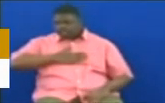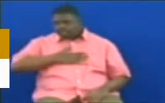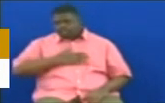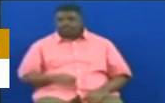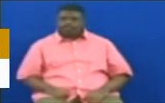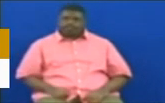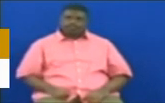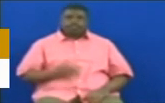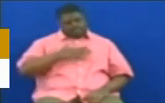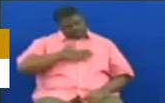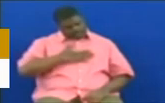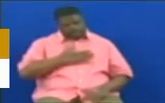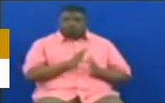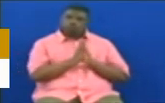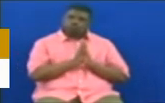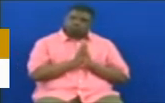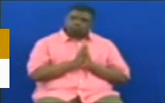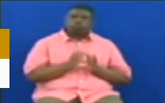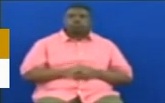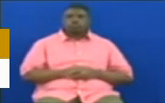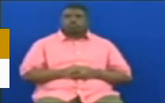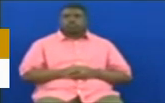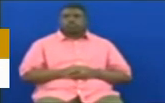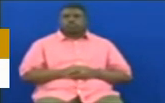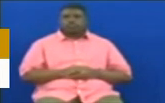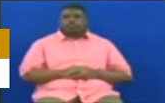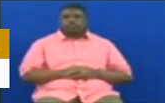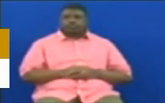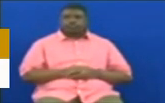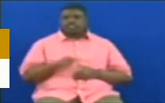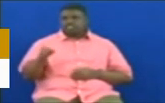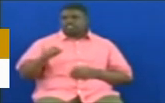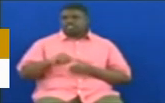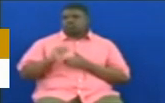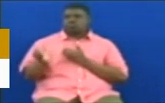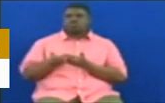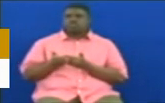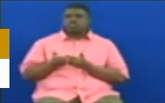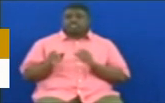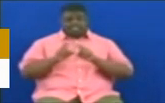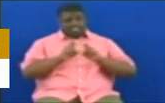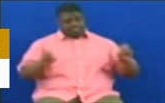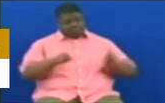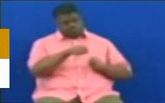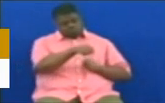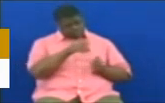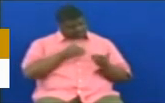Asante sana, tunashukuru. Lilikuwa linafanya repetition ile. Kifungu hicho cha tano